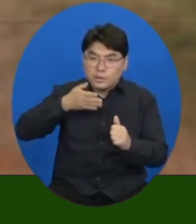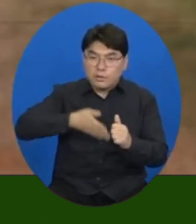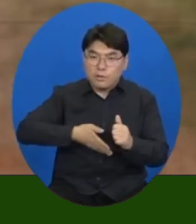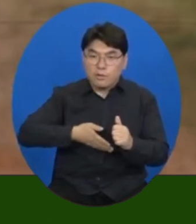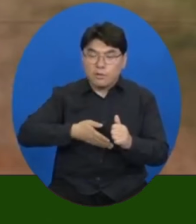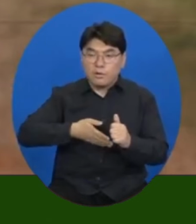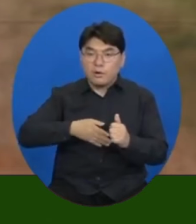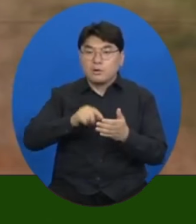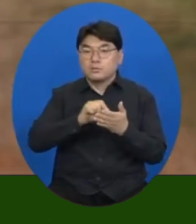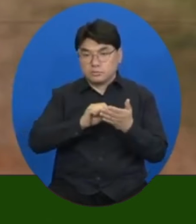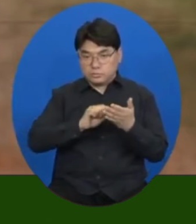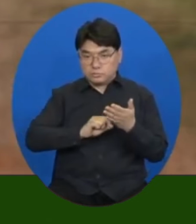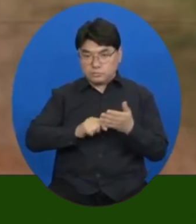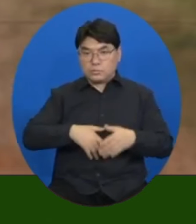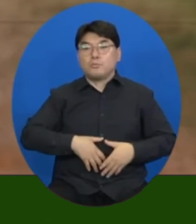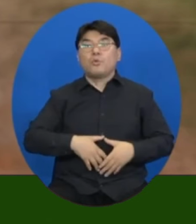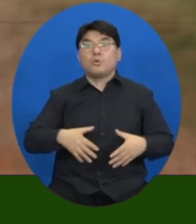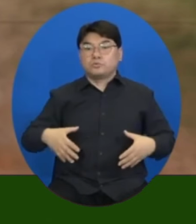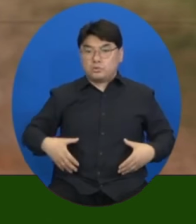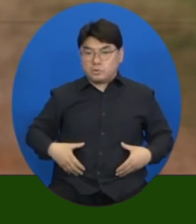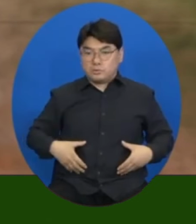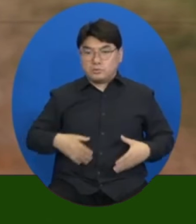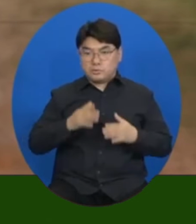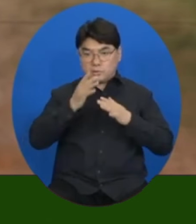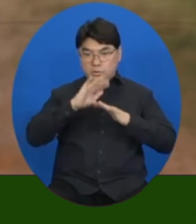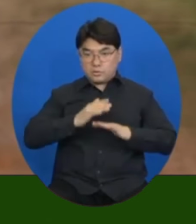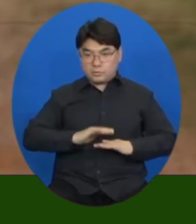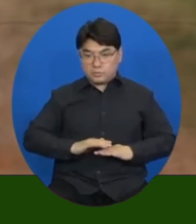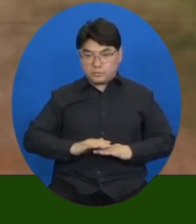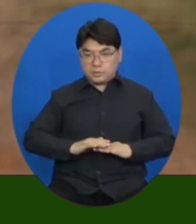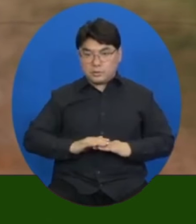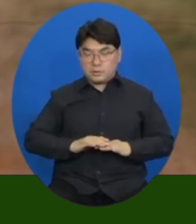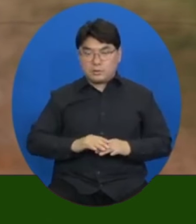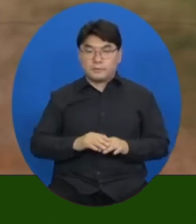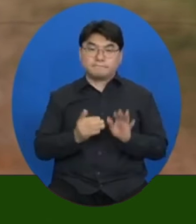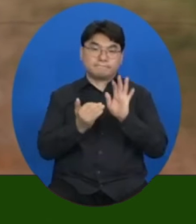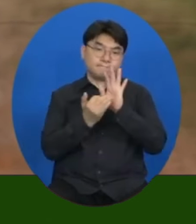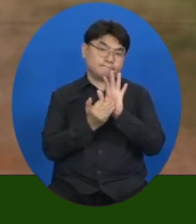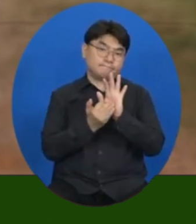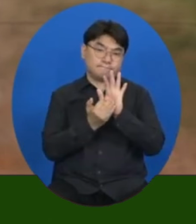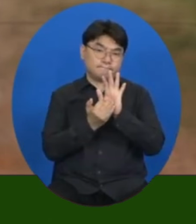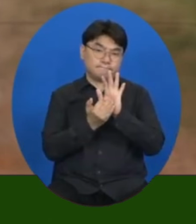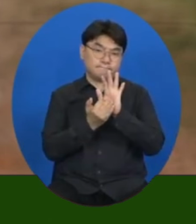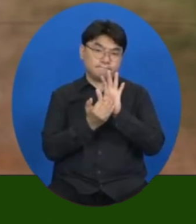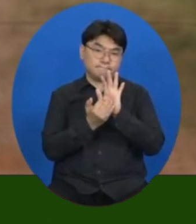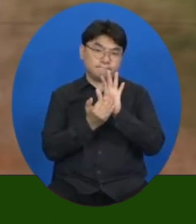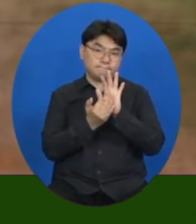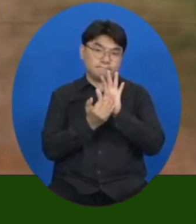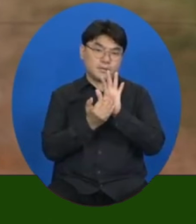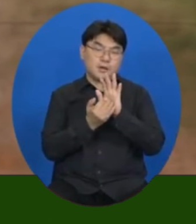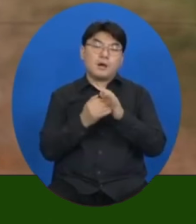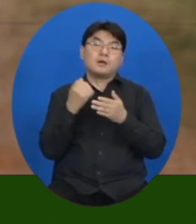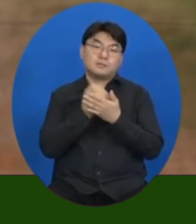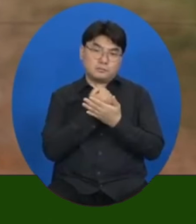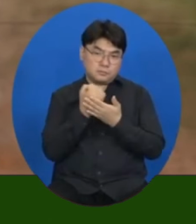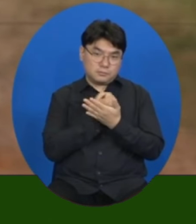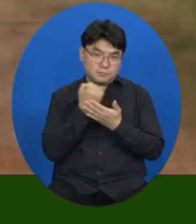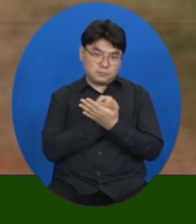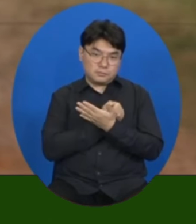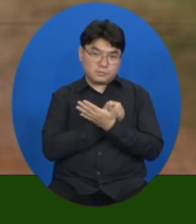거예요 굉장히 포용적 있니다 근데 그들은 받아들지 않아요 너무나 안타까운 거야